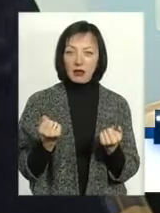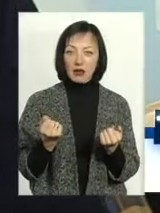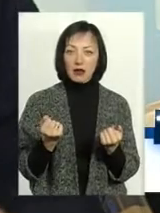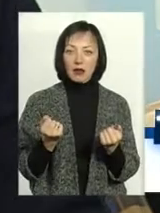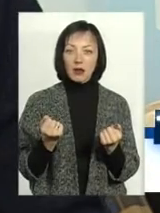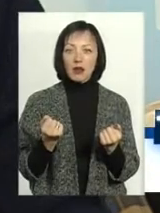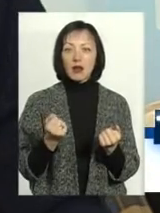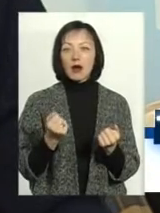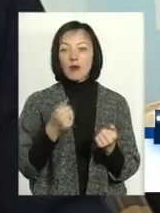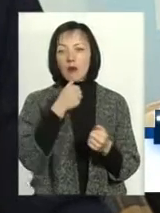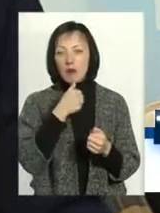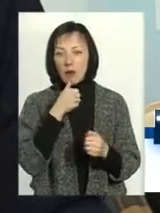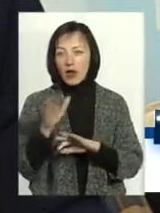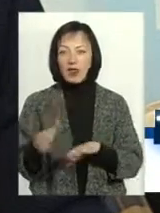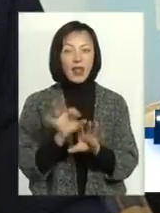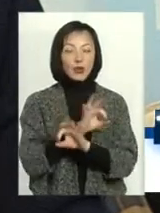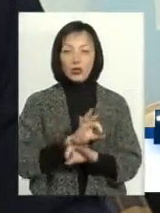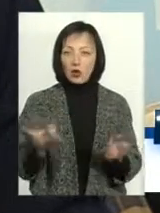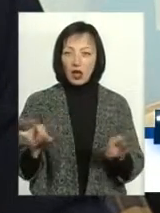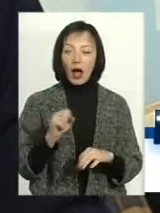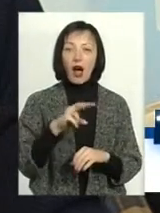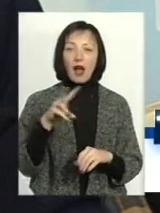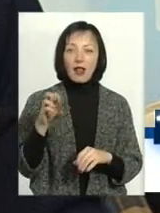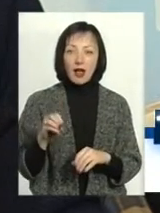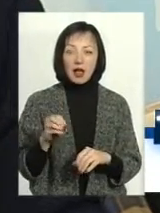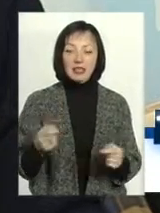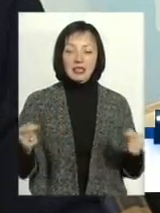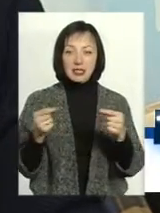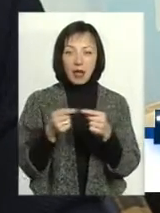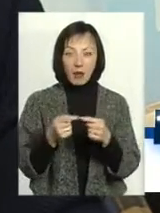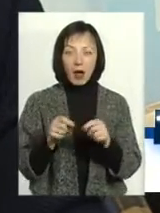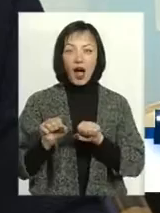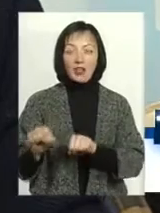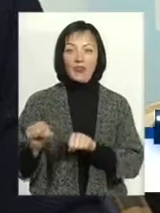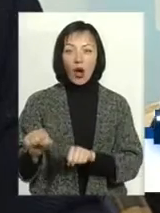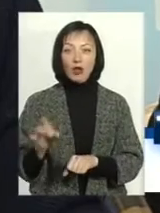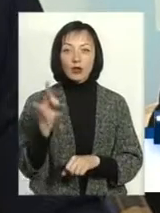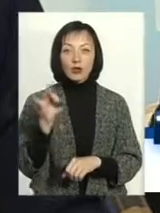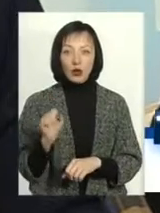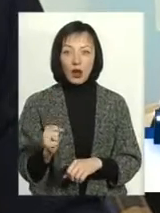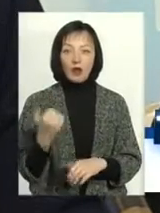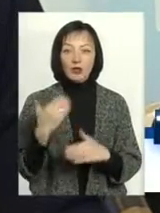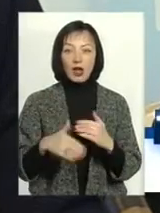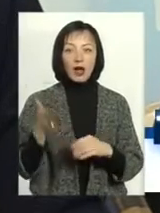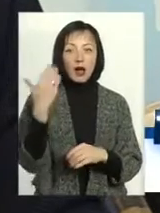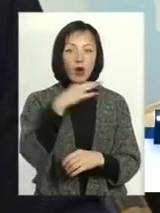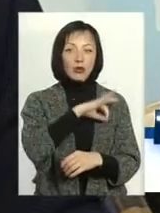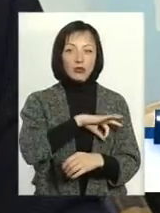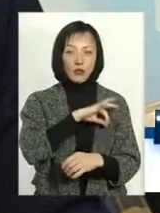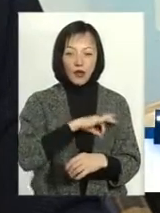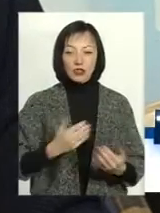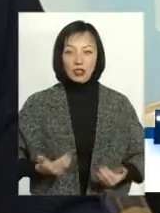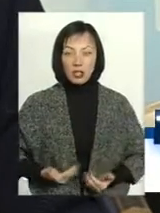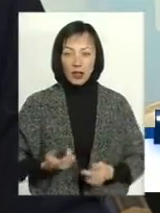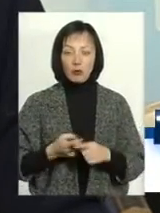пройшов певну пробацію, він не є досконалим, але саме адвокатура, яка вже користувалася і жила по